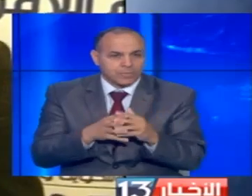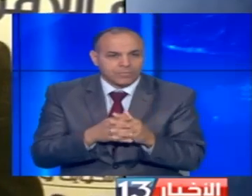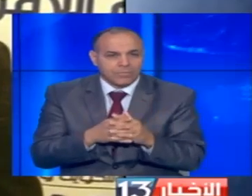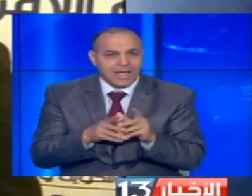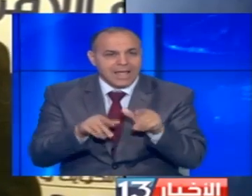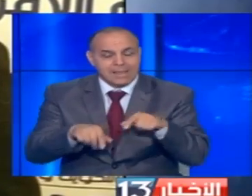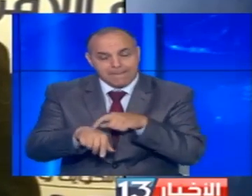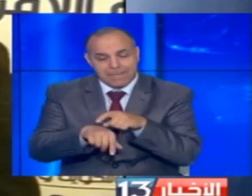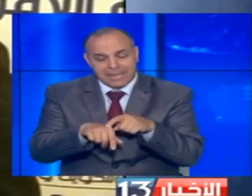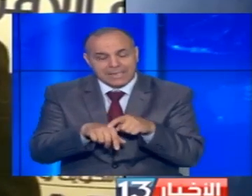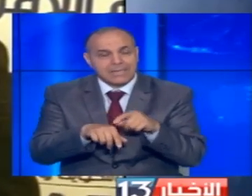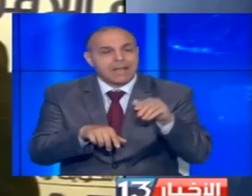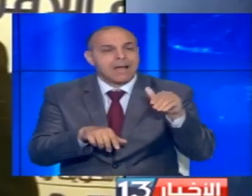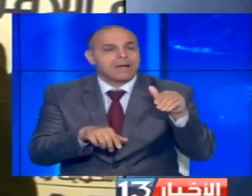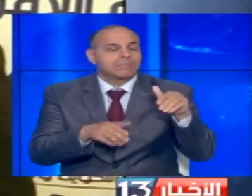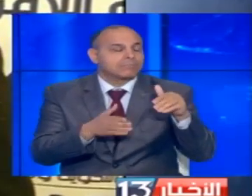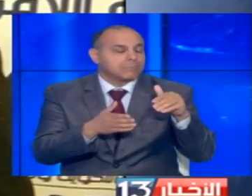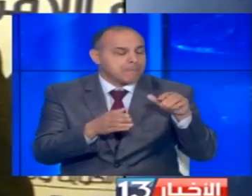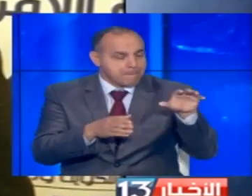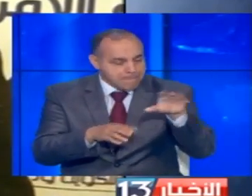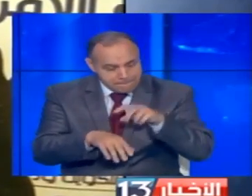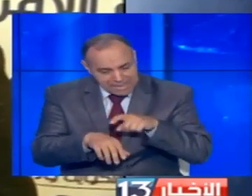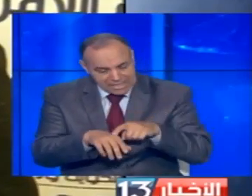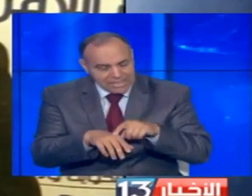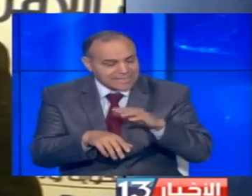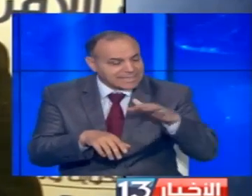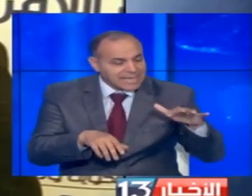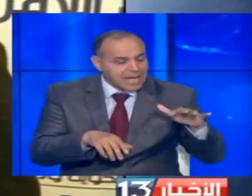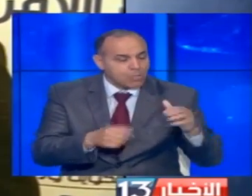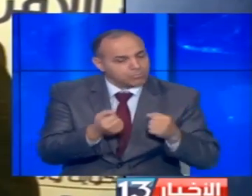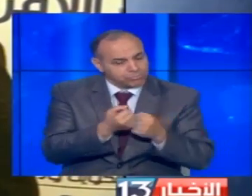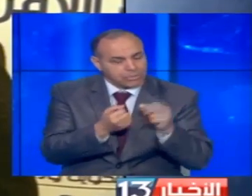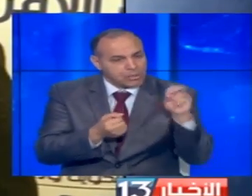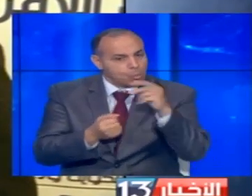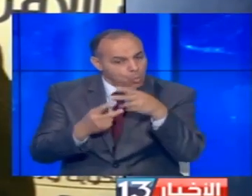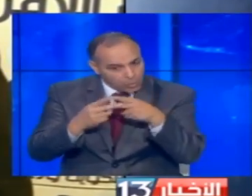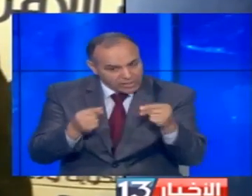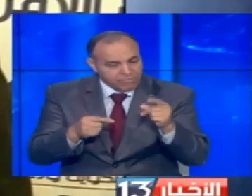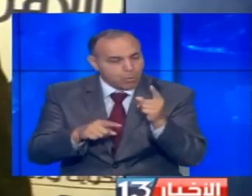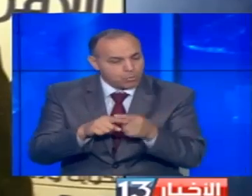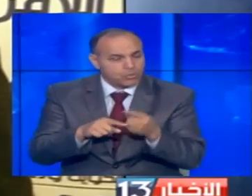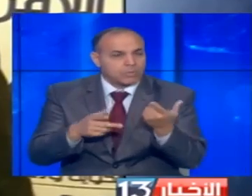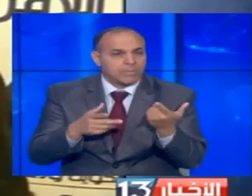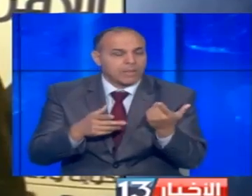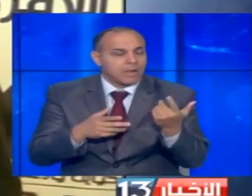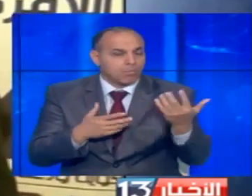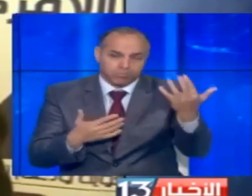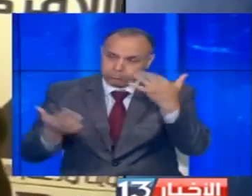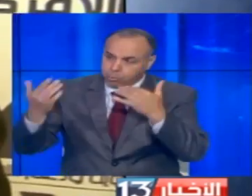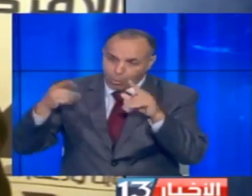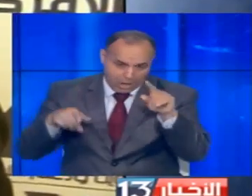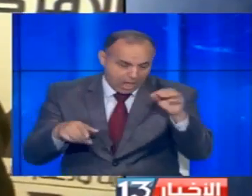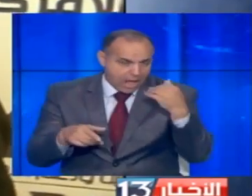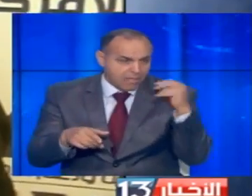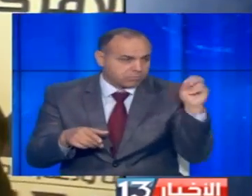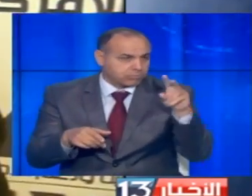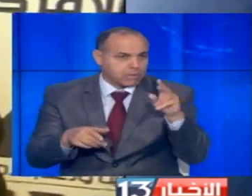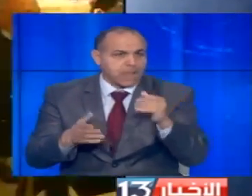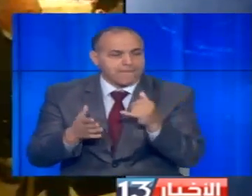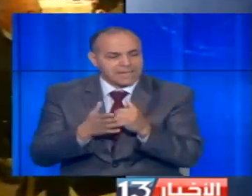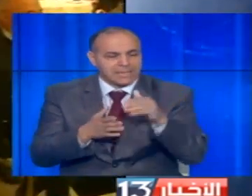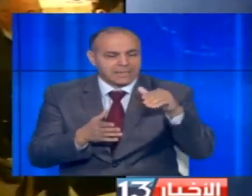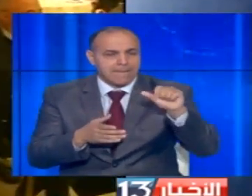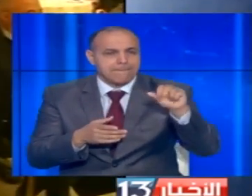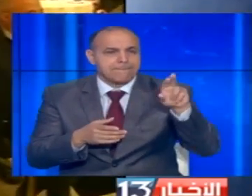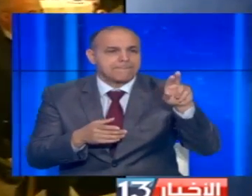كون بلديه محرس بلديه سياحيه ونخدم على الشريط الساحلي اعنا يكون نضيف ويكون قبله للزوار اللي يجيو المحرس وال